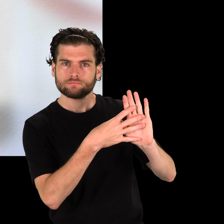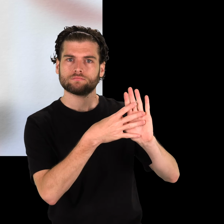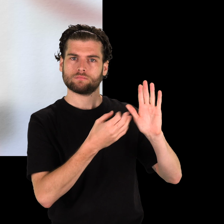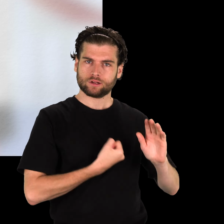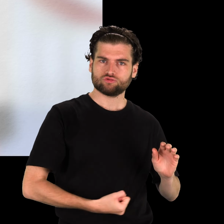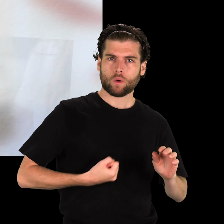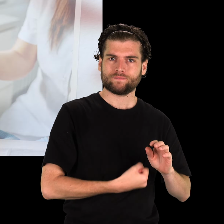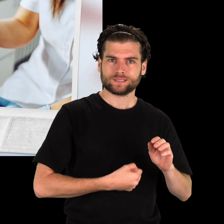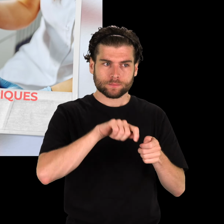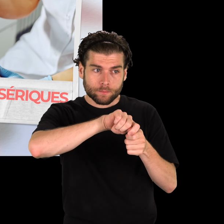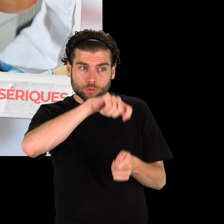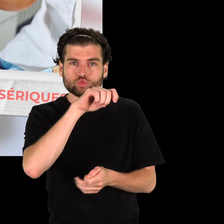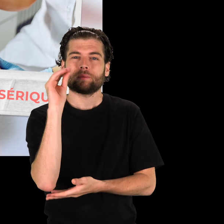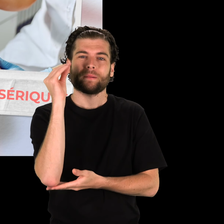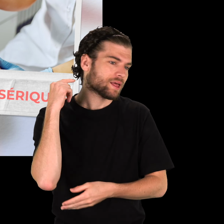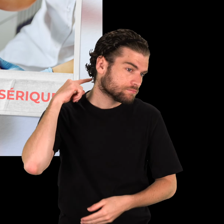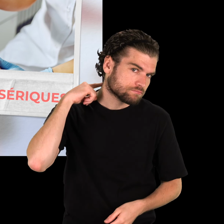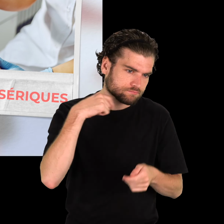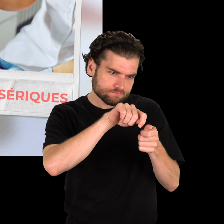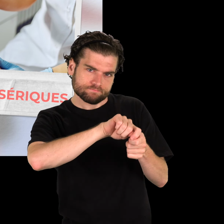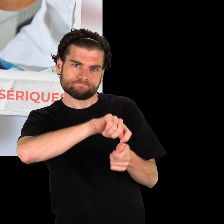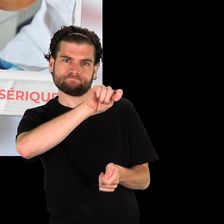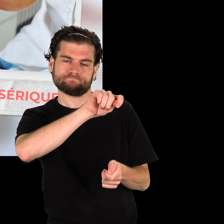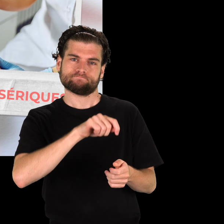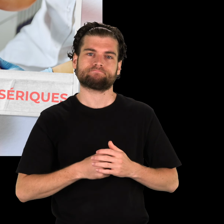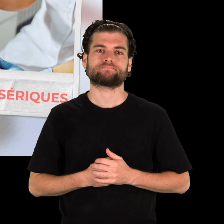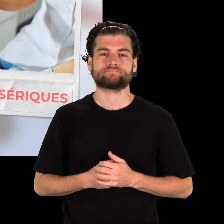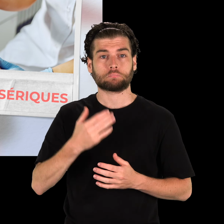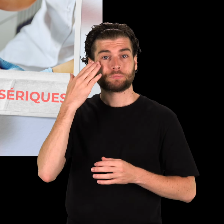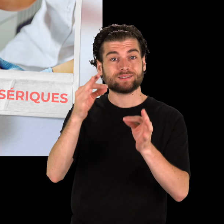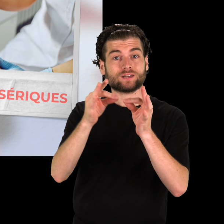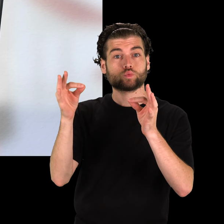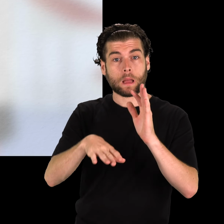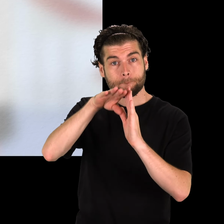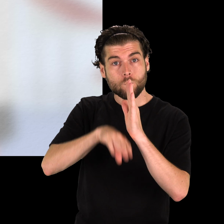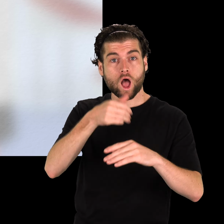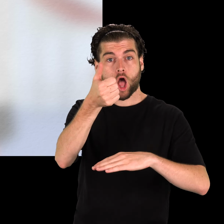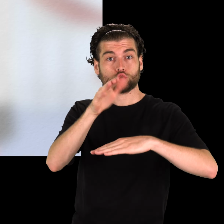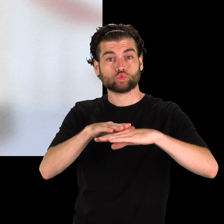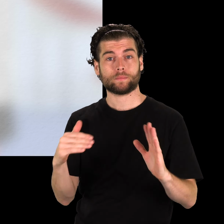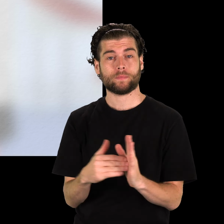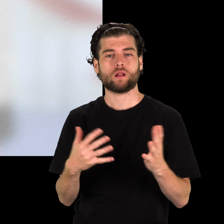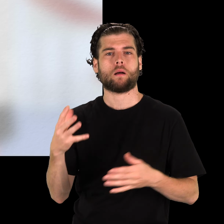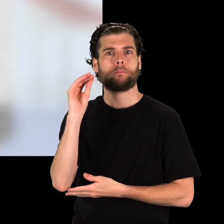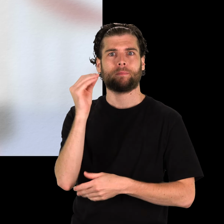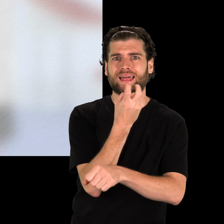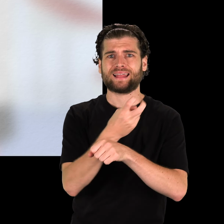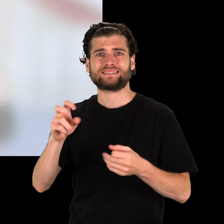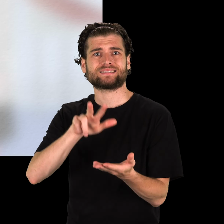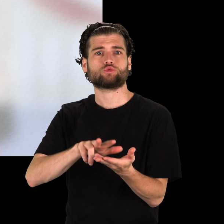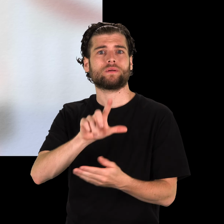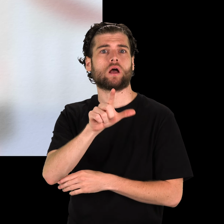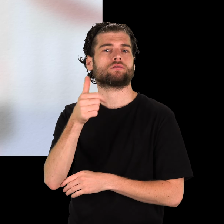par échographie associée au dosage de marqueurs obtenus par une prise de sang. Le risque que le bébé ait une trisomie 21